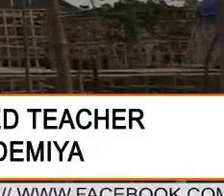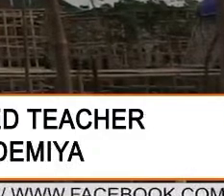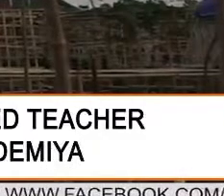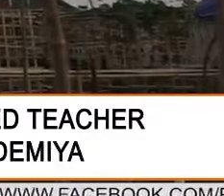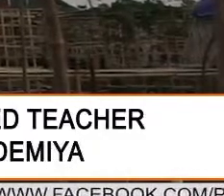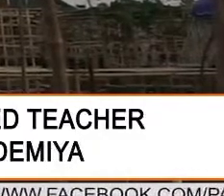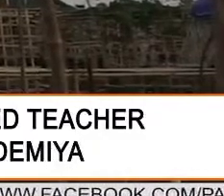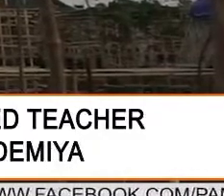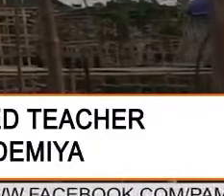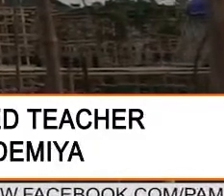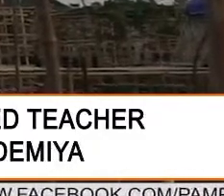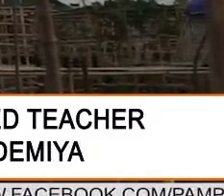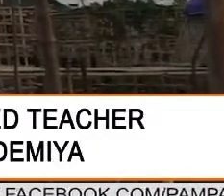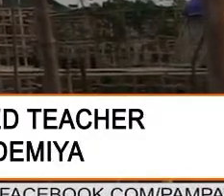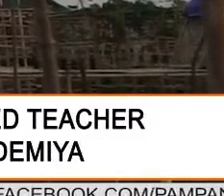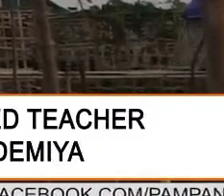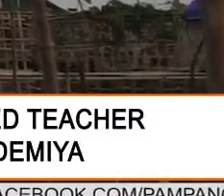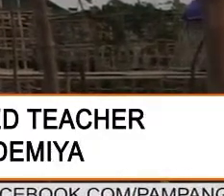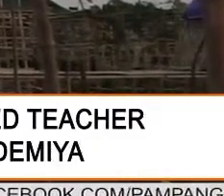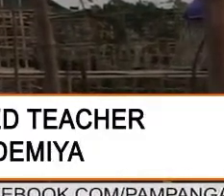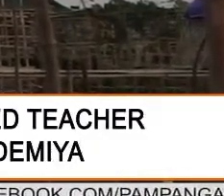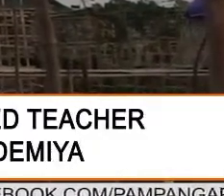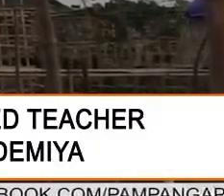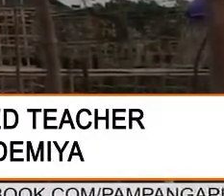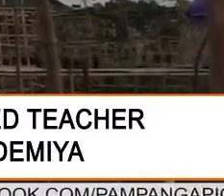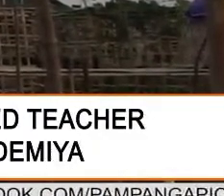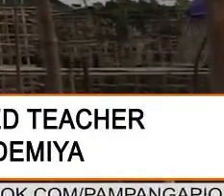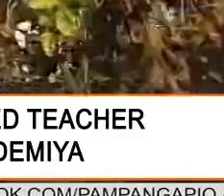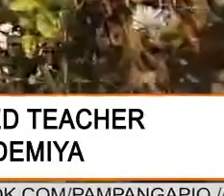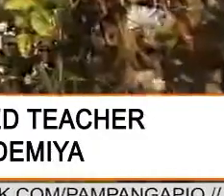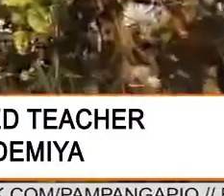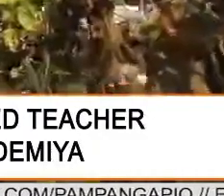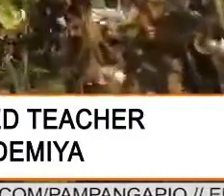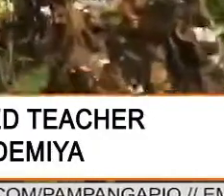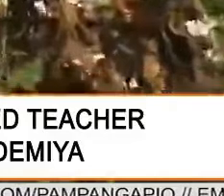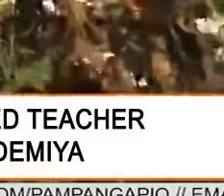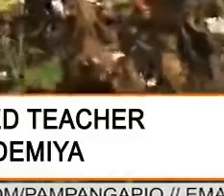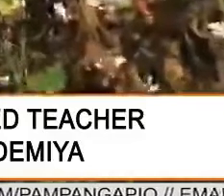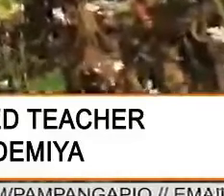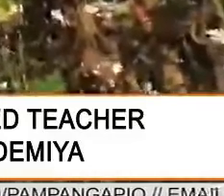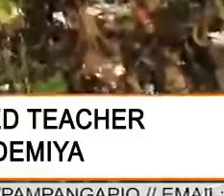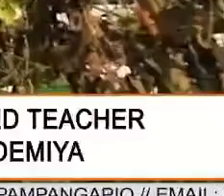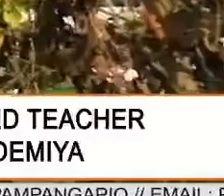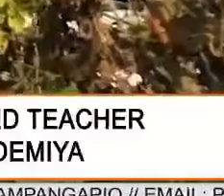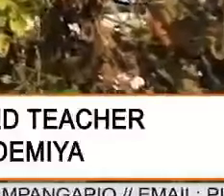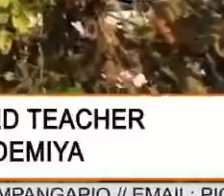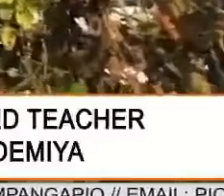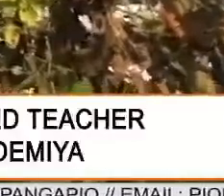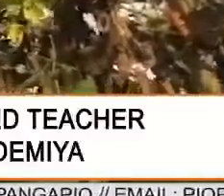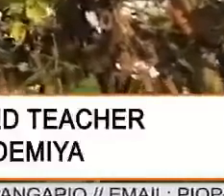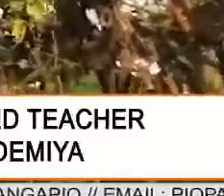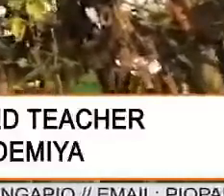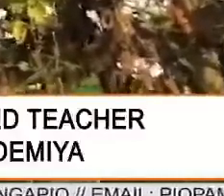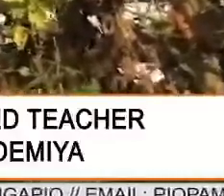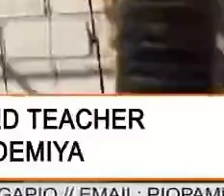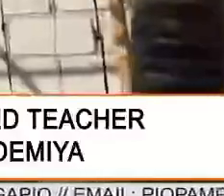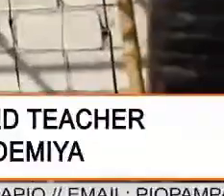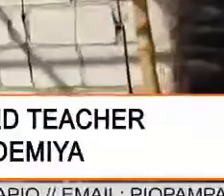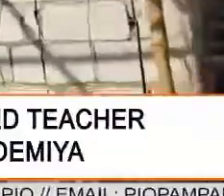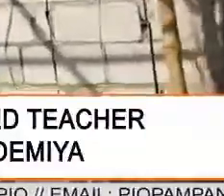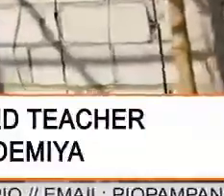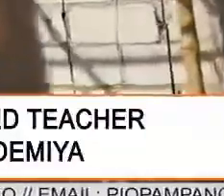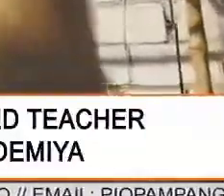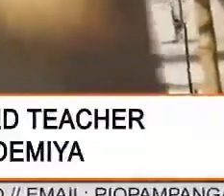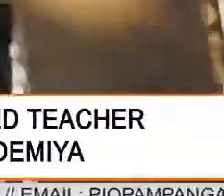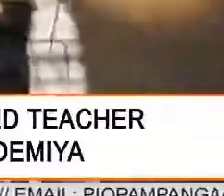tinawag nilang Modern Agriculture Farm Edition. Talaga namang binuhos ni Mang Tomas ang kanyang expertise sa pagtatanim at